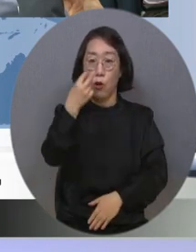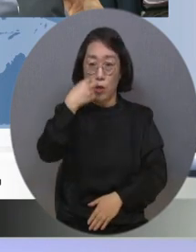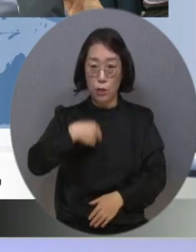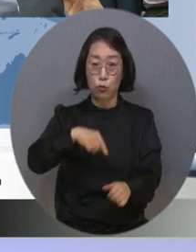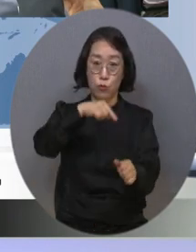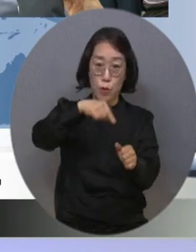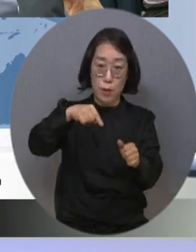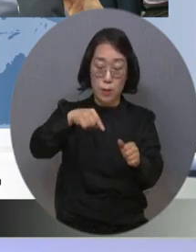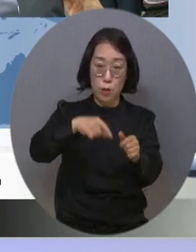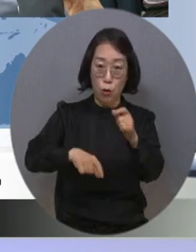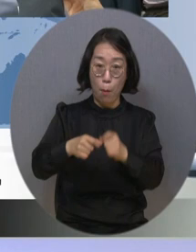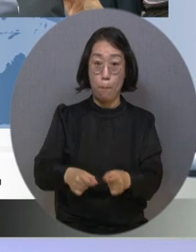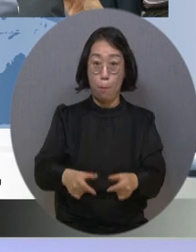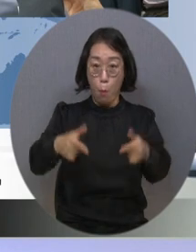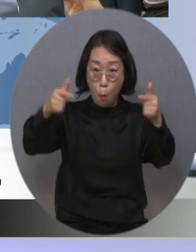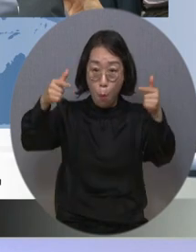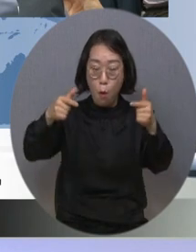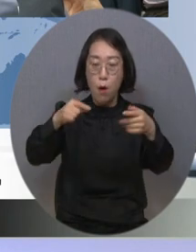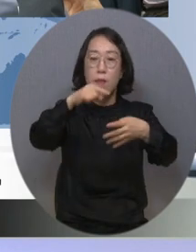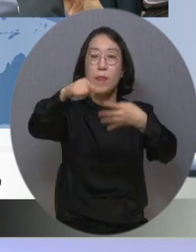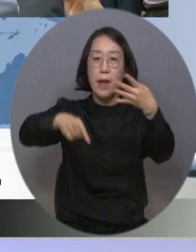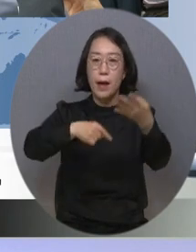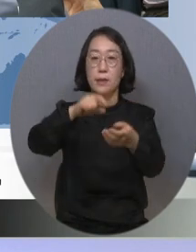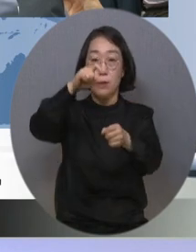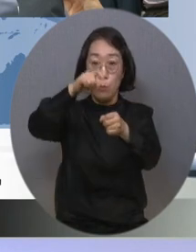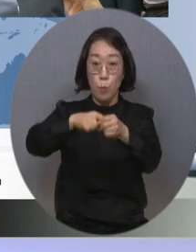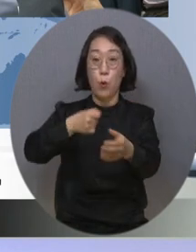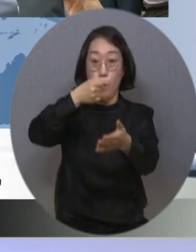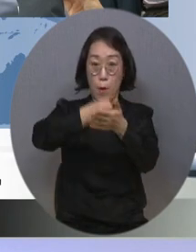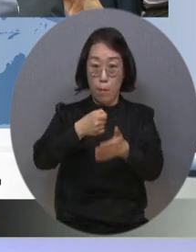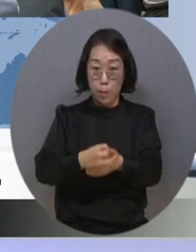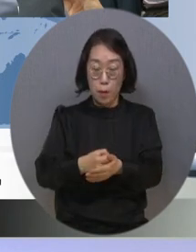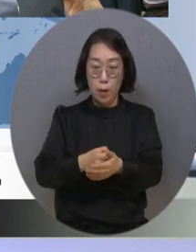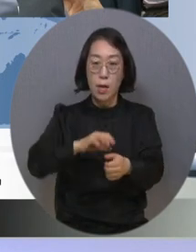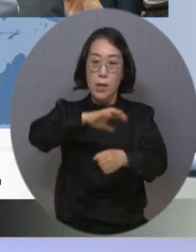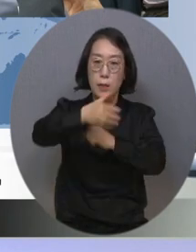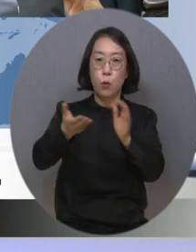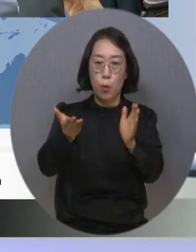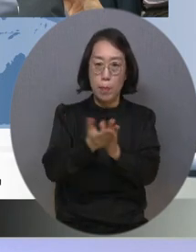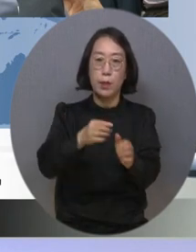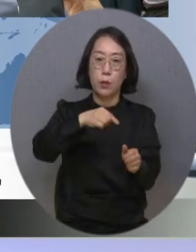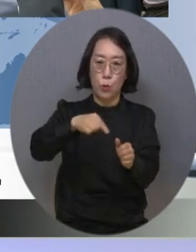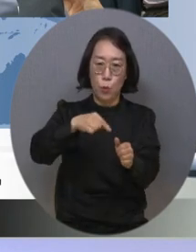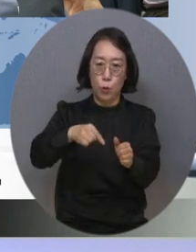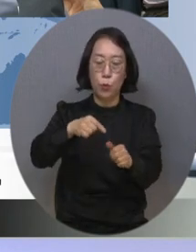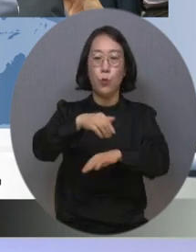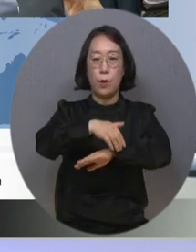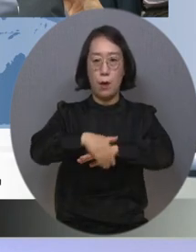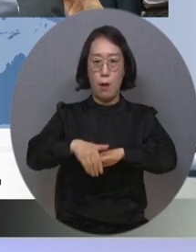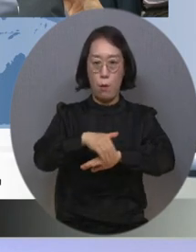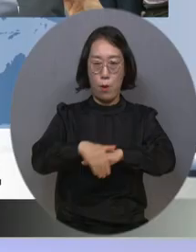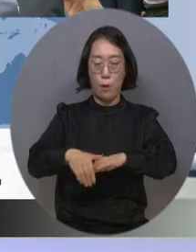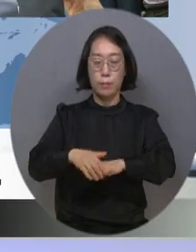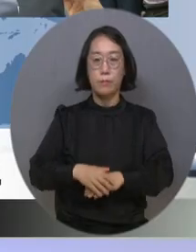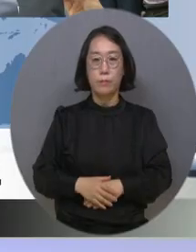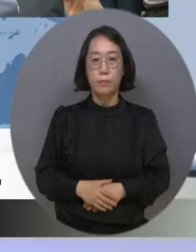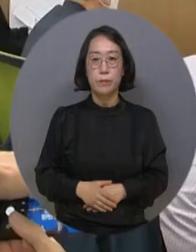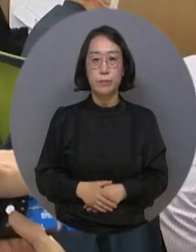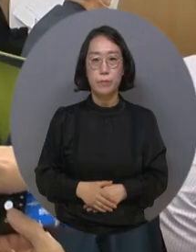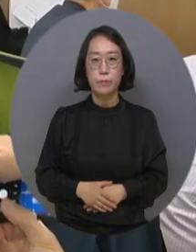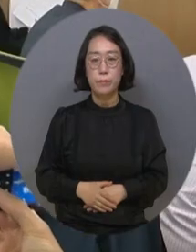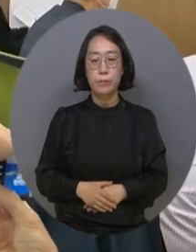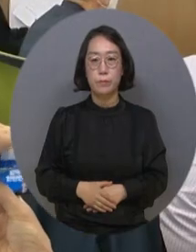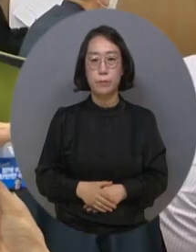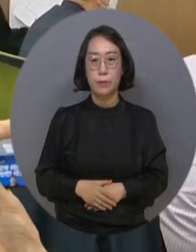활성화를 비롯한 4대 추진과제를 정해 글로벌 인재양성에 힘을 모은다는 계획입니다 황영재 기자입니다